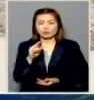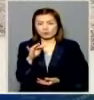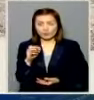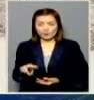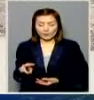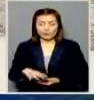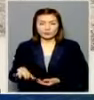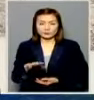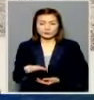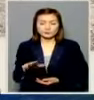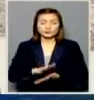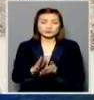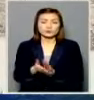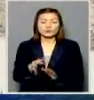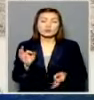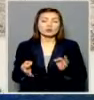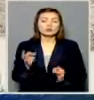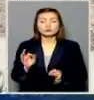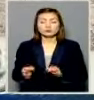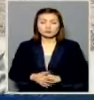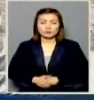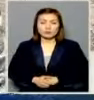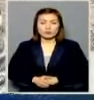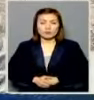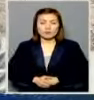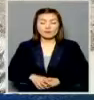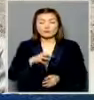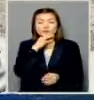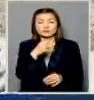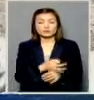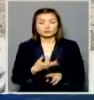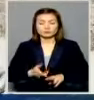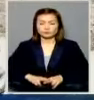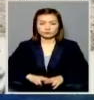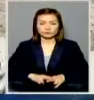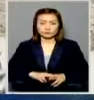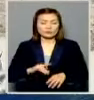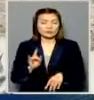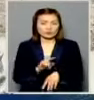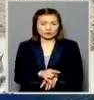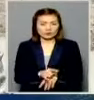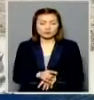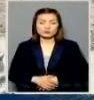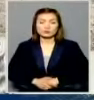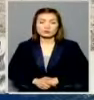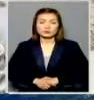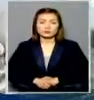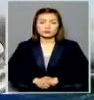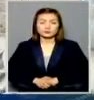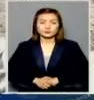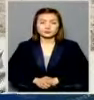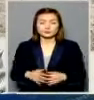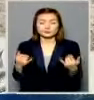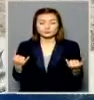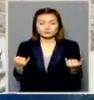әкімдігі жағдай тұрақты деп хат жүзінде жауап беріп отыр. Ол тұрақты емес ешқандай. Жалпы